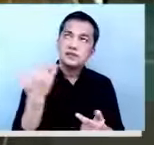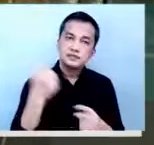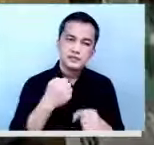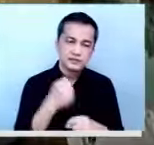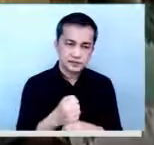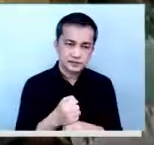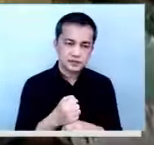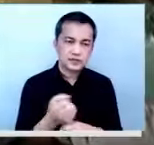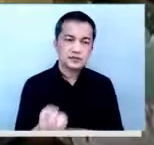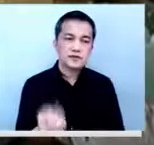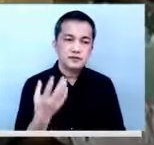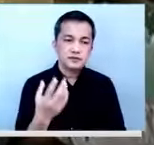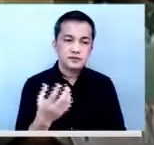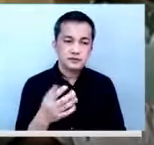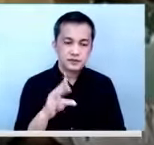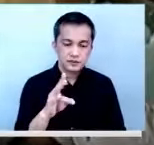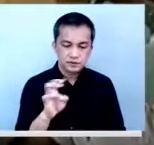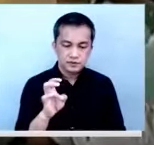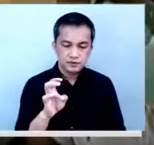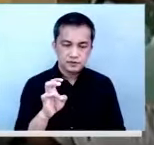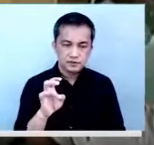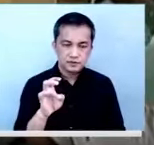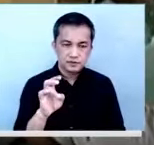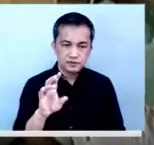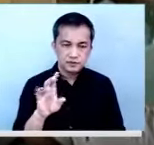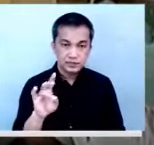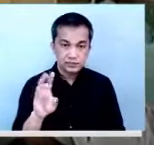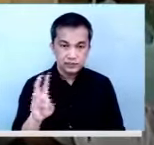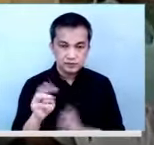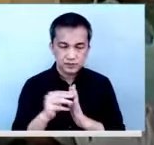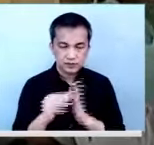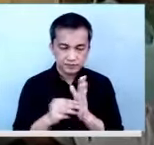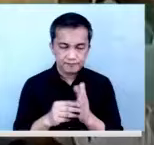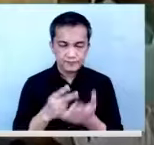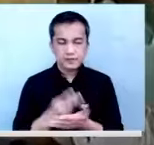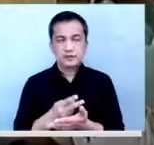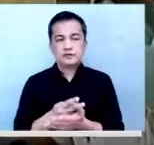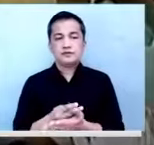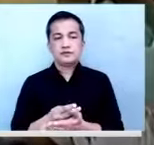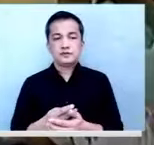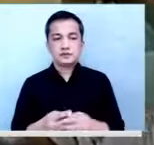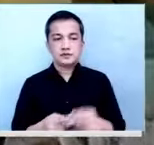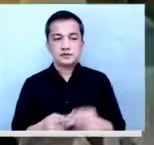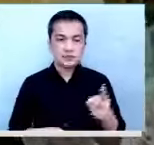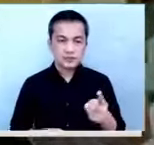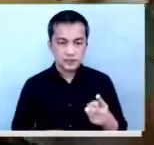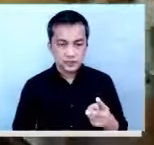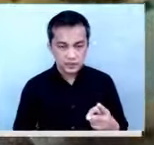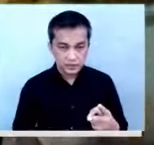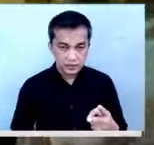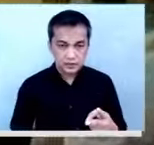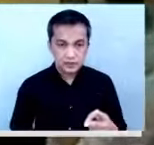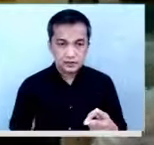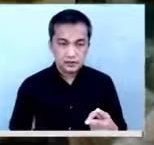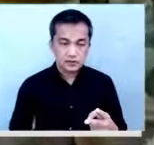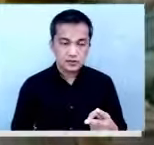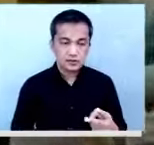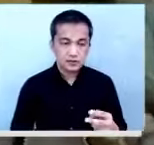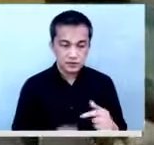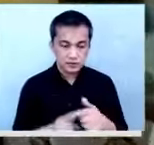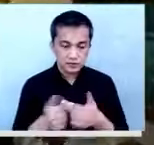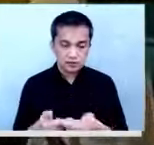na nagkakahalaga ng 776 million pesos. Ang pangalawang tranche ay itinurn